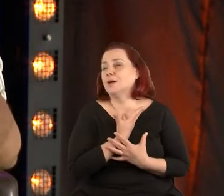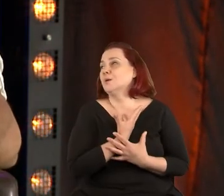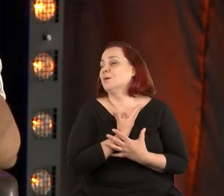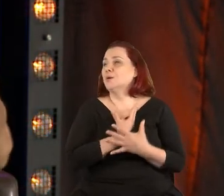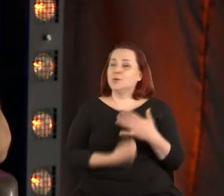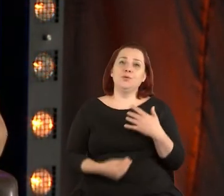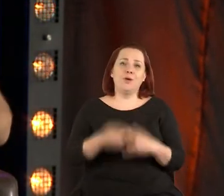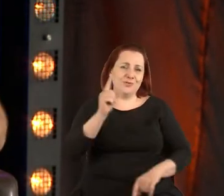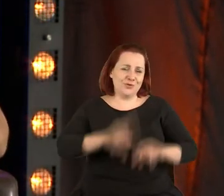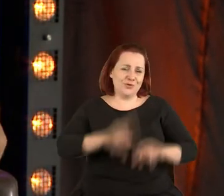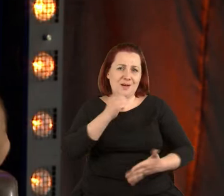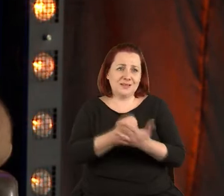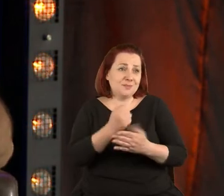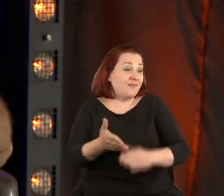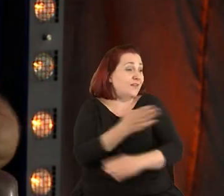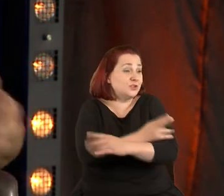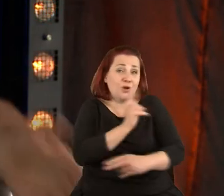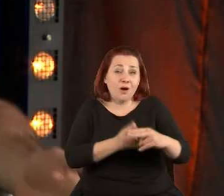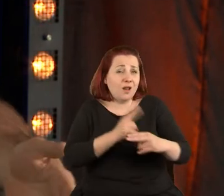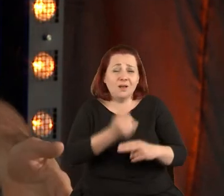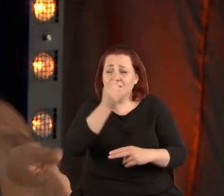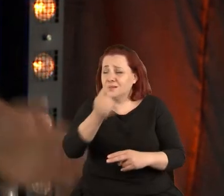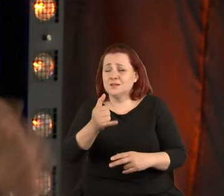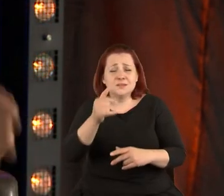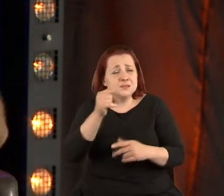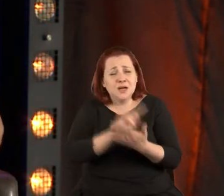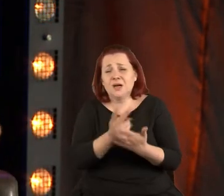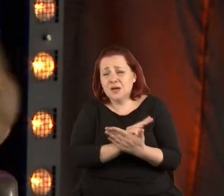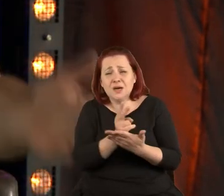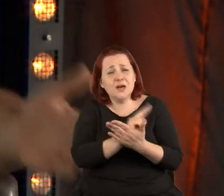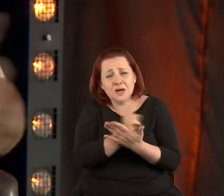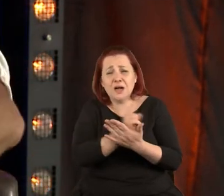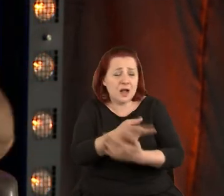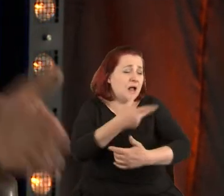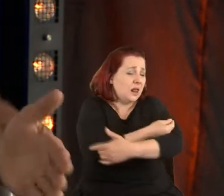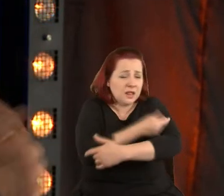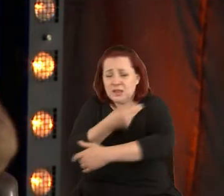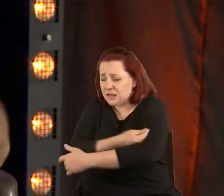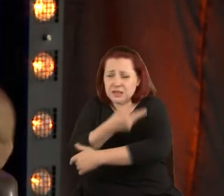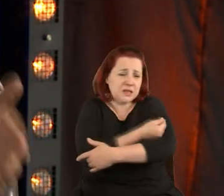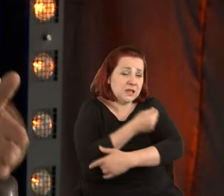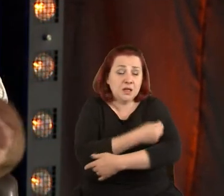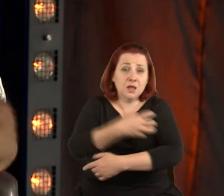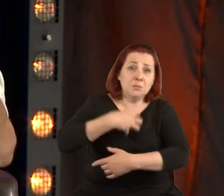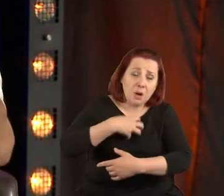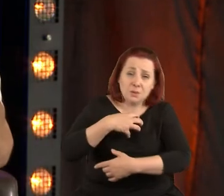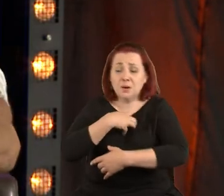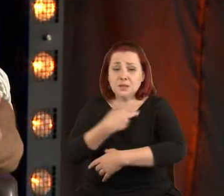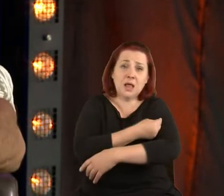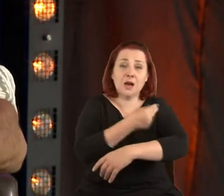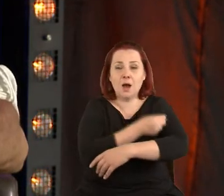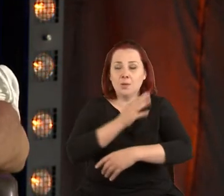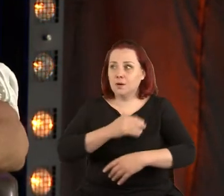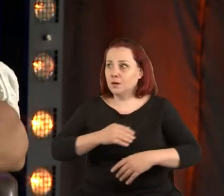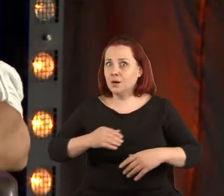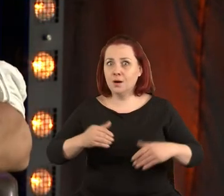rzecz, nie? Że wcześniej choroba nie pozwalała mi, ból nie pozwalał mi na sen, bo od leku do leku, od bólu do bólu, a po tym jak ten nagle ja mogłem